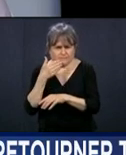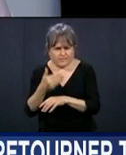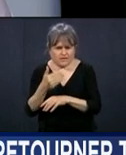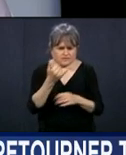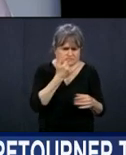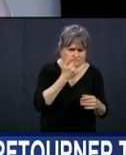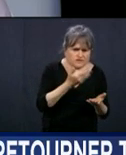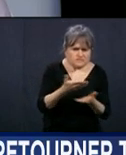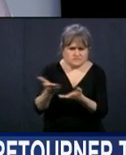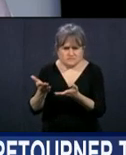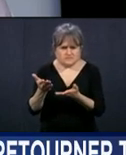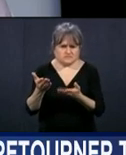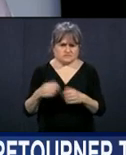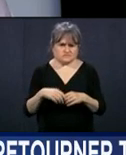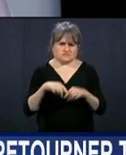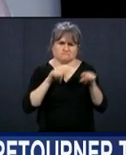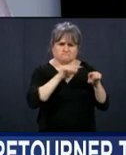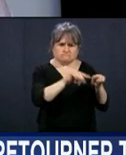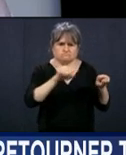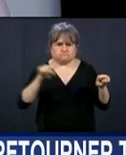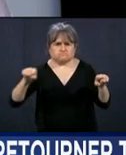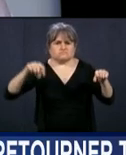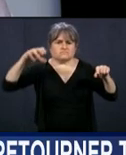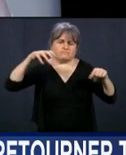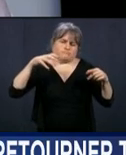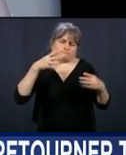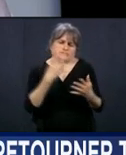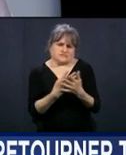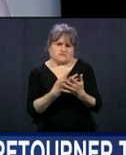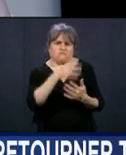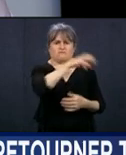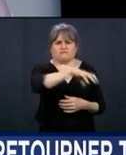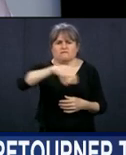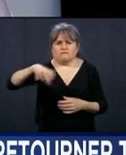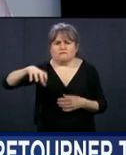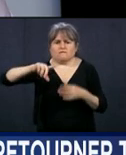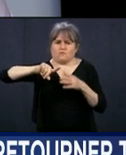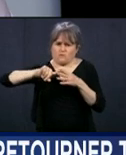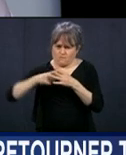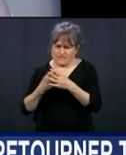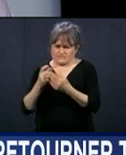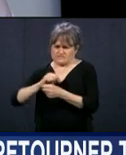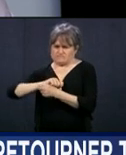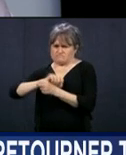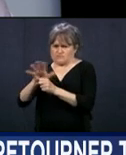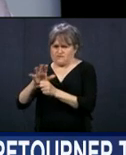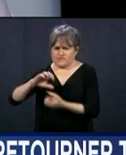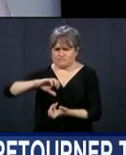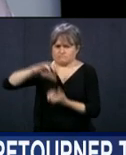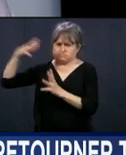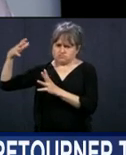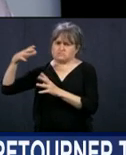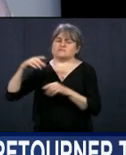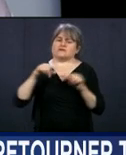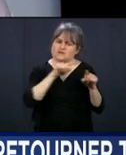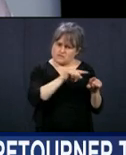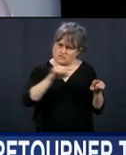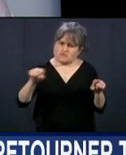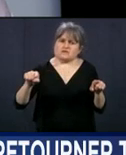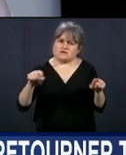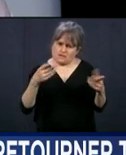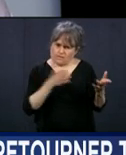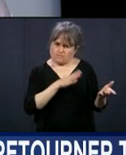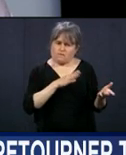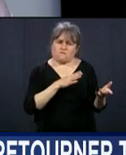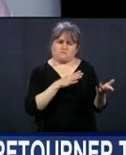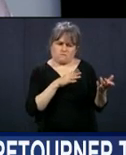détention depuis le début de la pandémie, notamment sur la situation à l'établissement de détention de Montréal, communément appelé Bordeaux, où il y a un certain